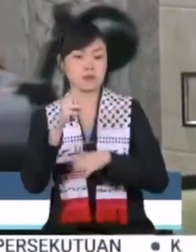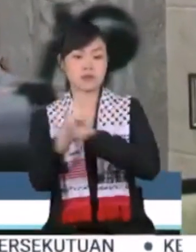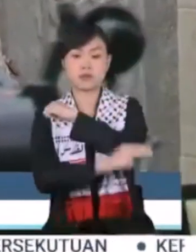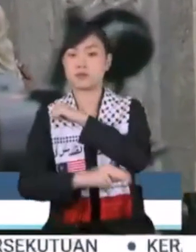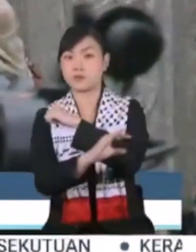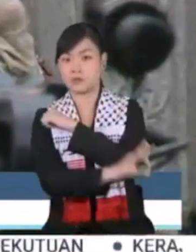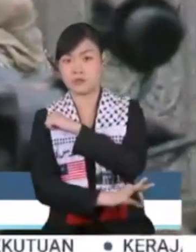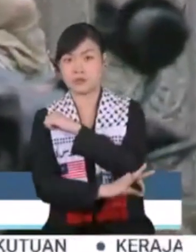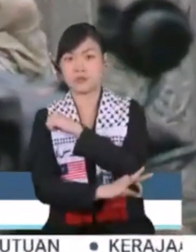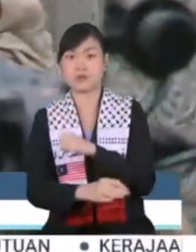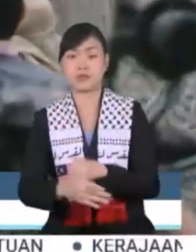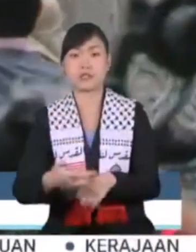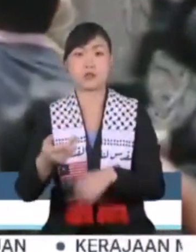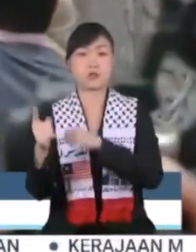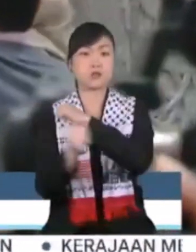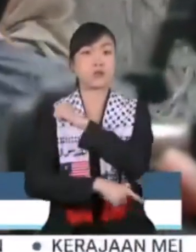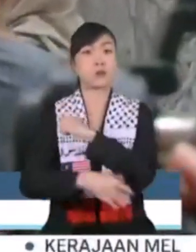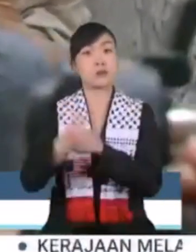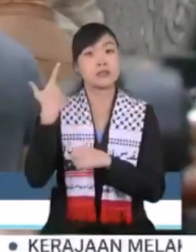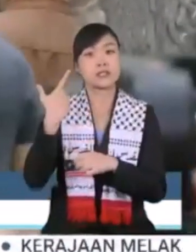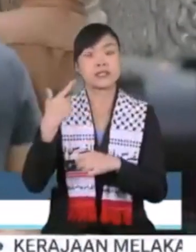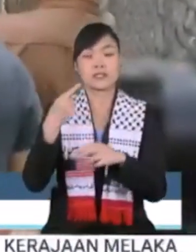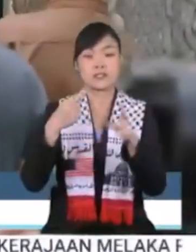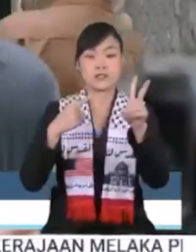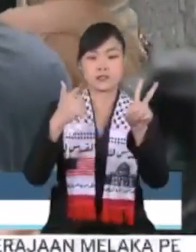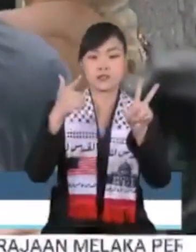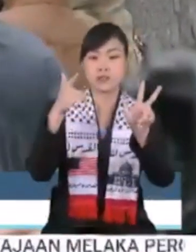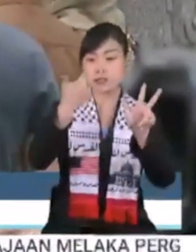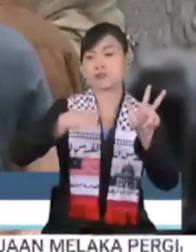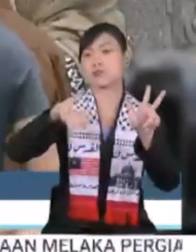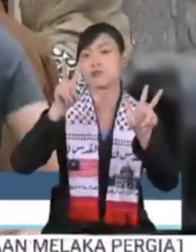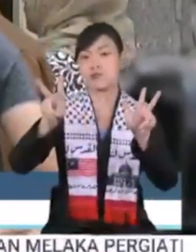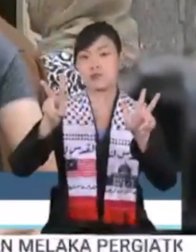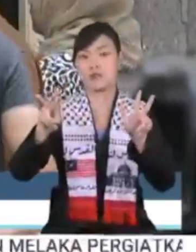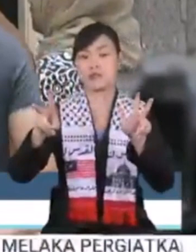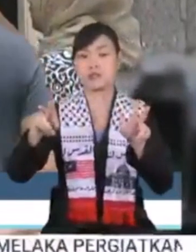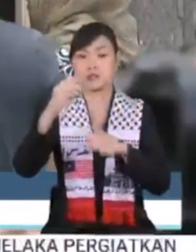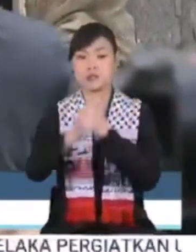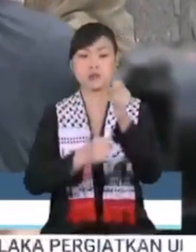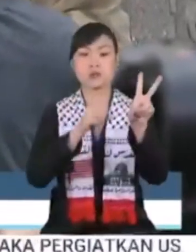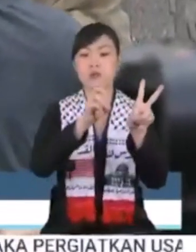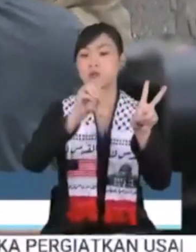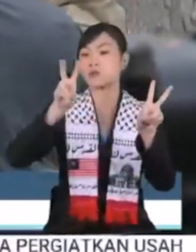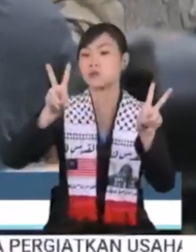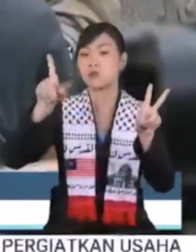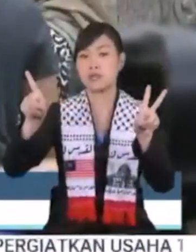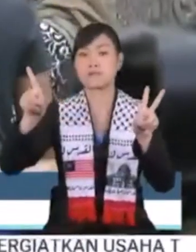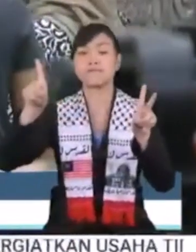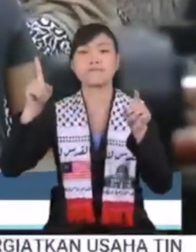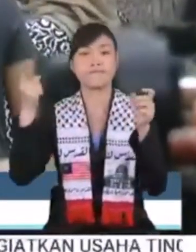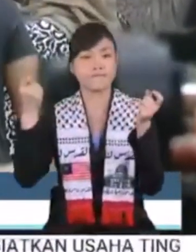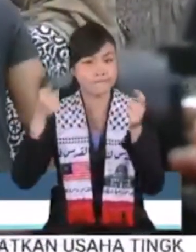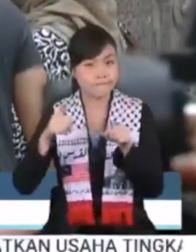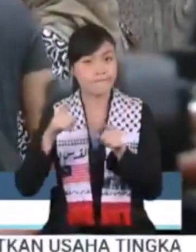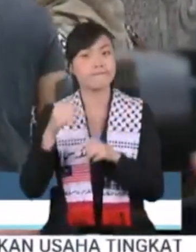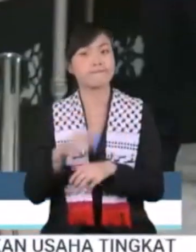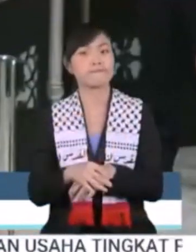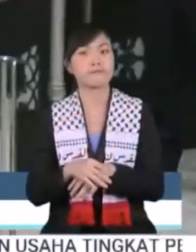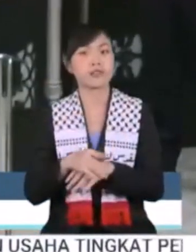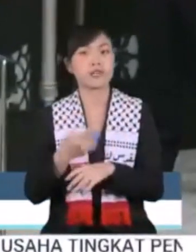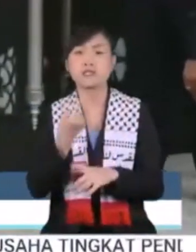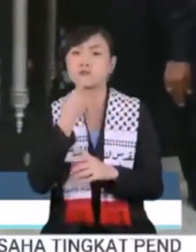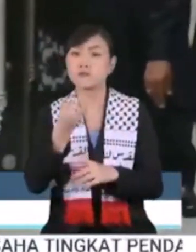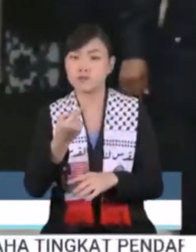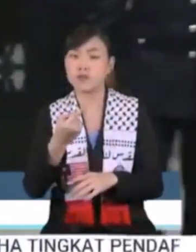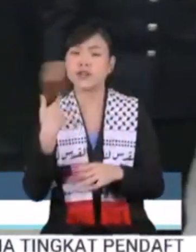ini dijatuhkan mahkamah tinggi Kuala Lumpur pada 3 Februari 2021 Hakim bazir alam kata terdapat merit dalam rayuan tersebut dan